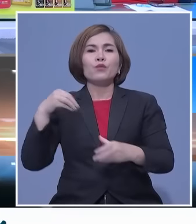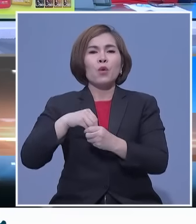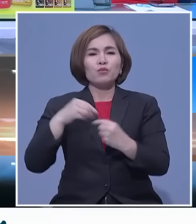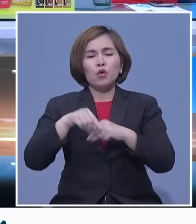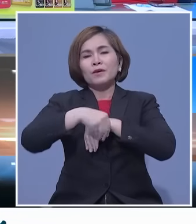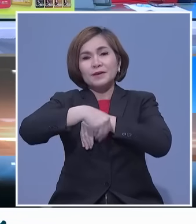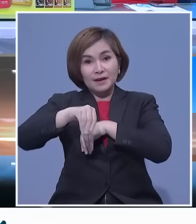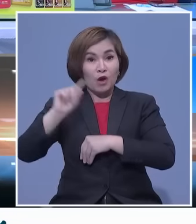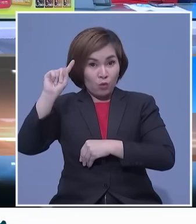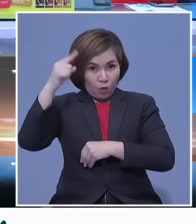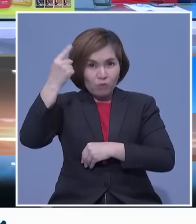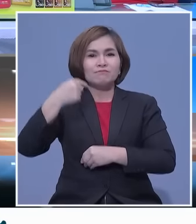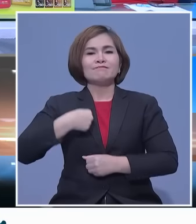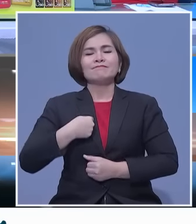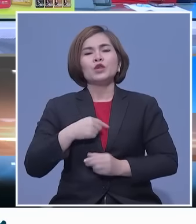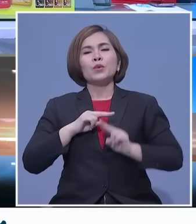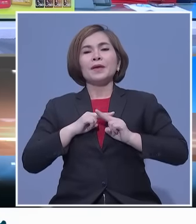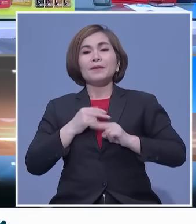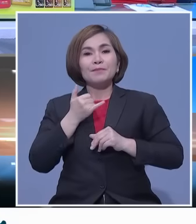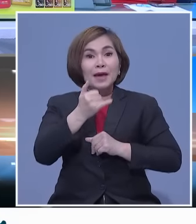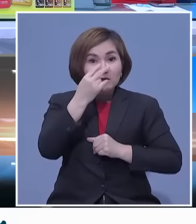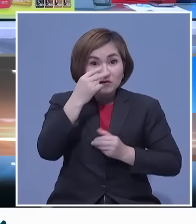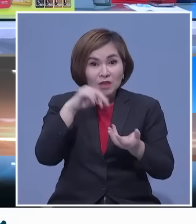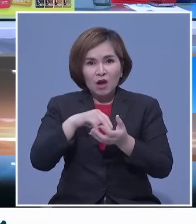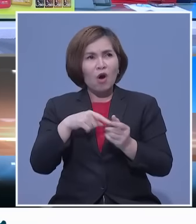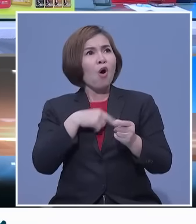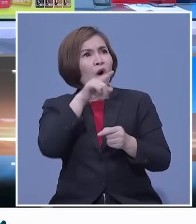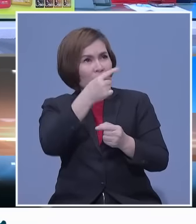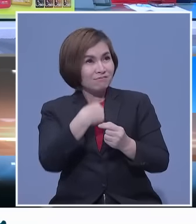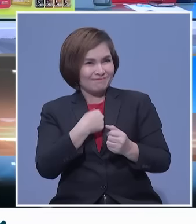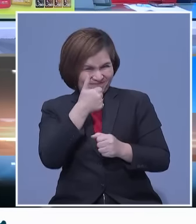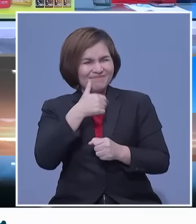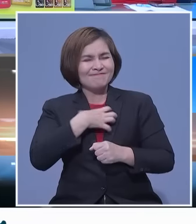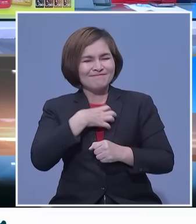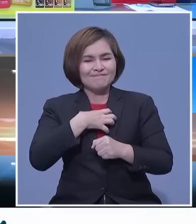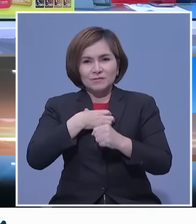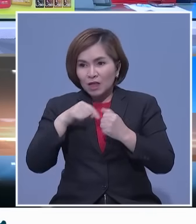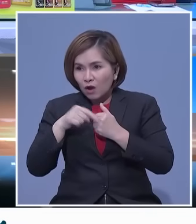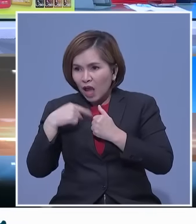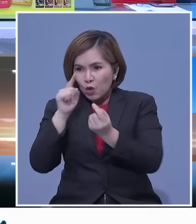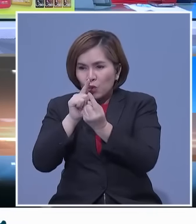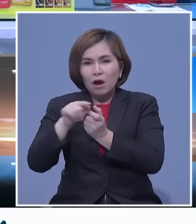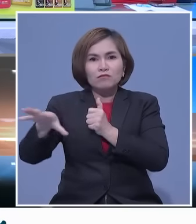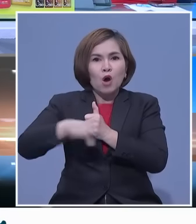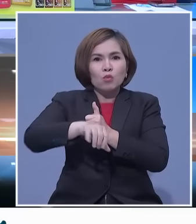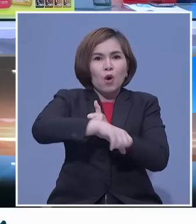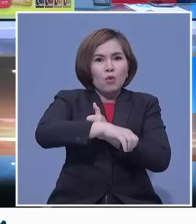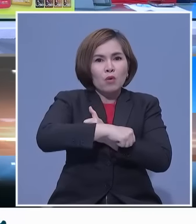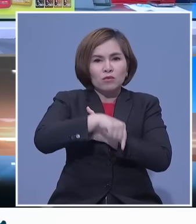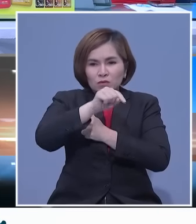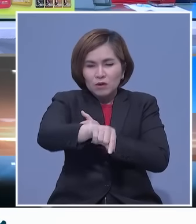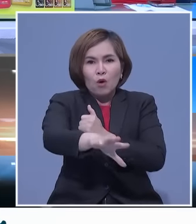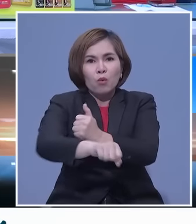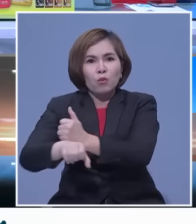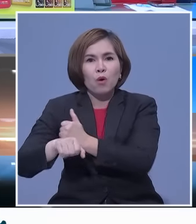ก็คือเราต้องเข้าไปแล้วเป็นอัพไลน์เพื่อไปหาดาวไลน์ที่อยู่ใต้เราเนี่ยเข้ามาอยู่ในเครือข่ายนี่อีกแต่คำว่าอัพของเราเนี่ยไม่รู้ว่าอยู่